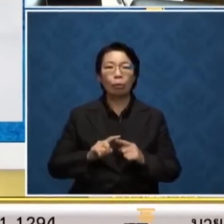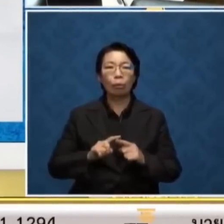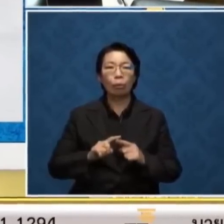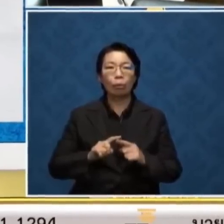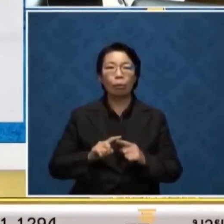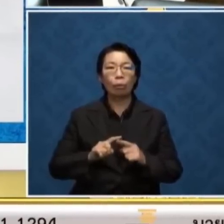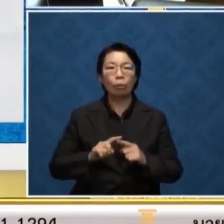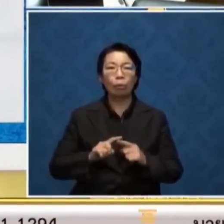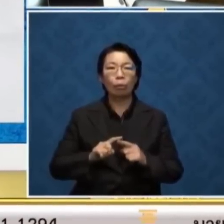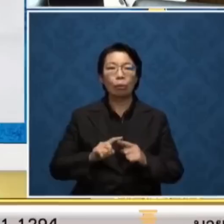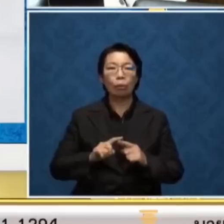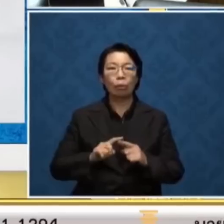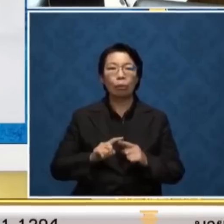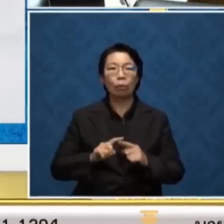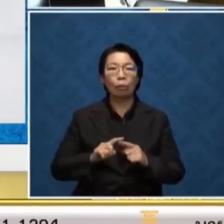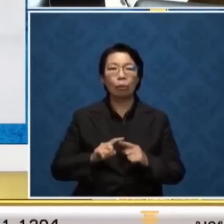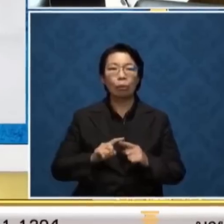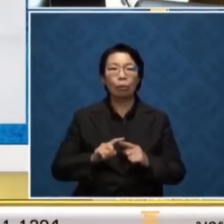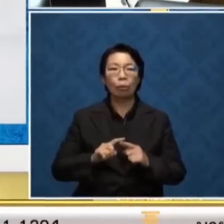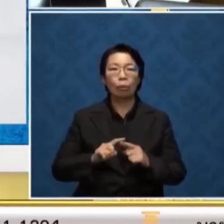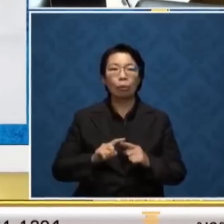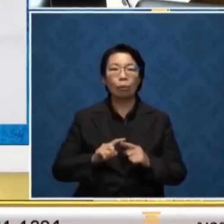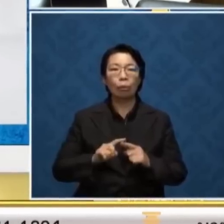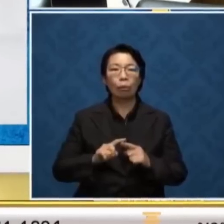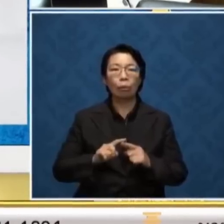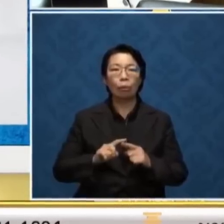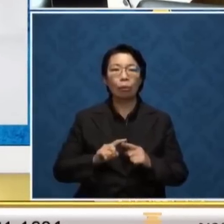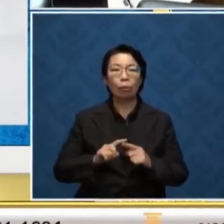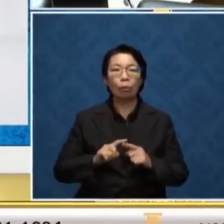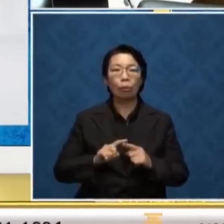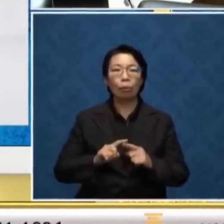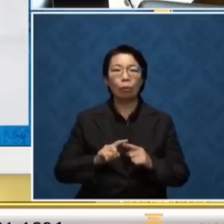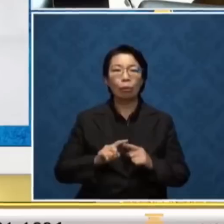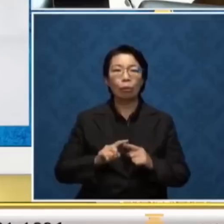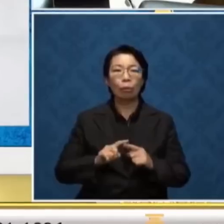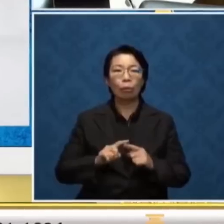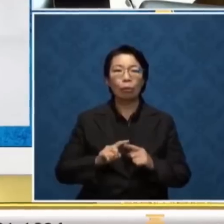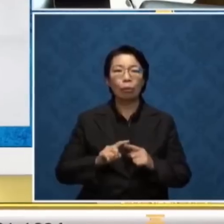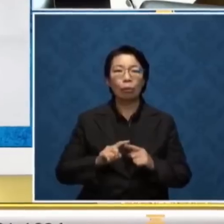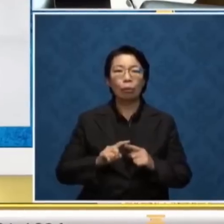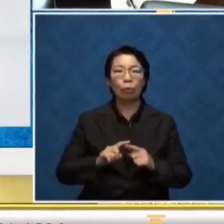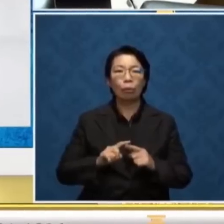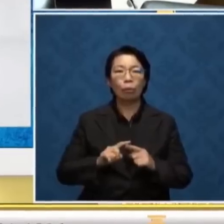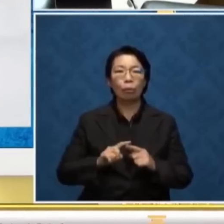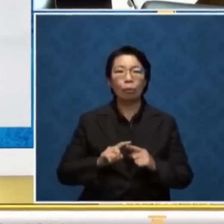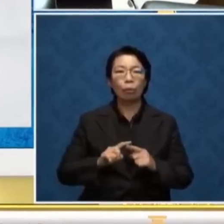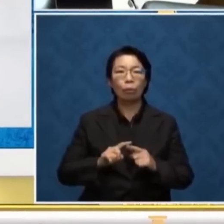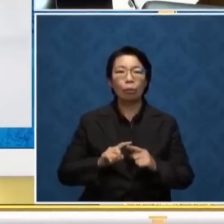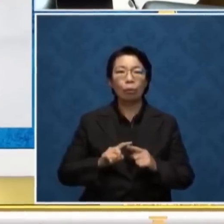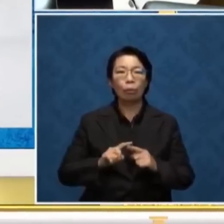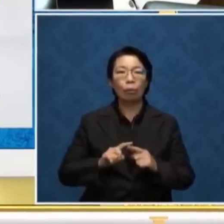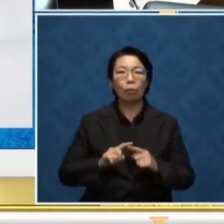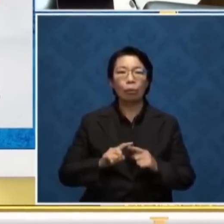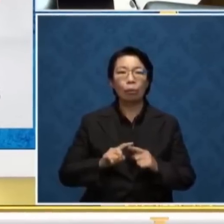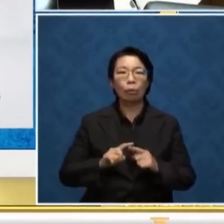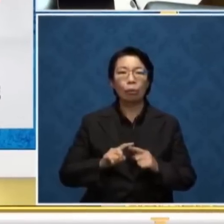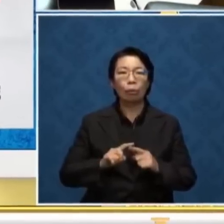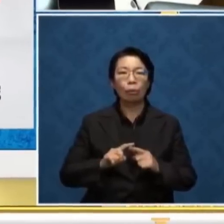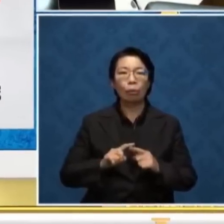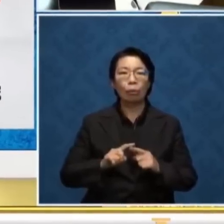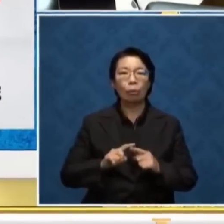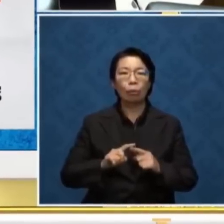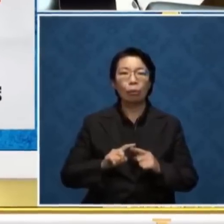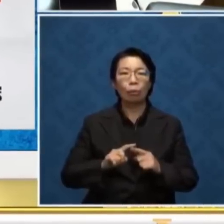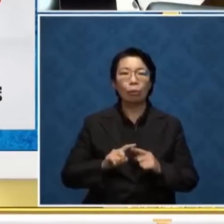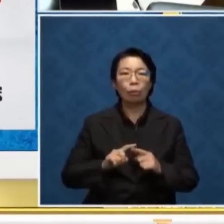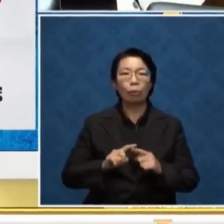ครื่องใกล้เคียงกันเดินเครื่องพร้อมกันนะคะกำลังการผลิตก็จะเกือบ30เมกะวัตต์เลยทีเดียวนะคะและเนื่องจากว่